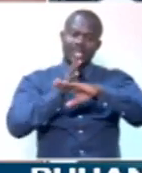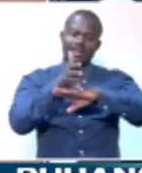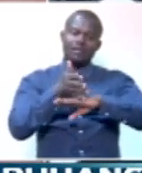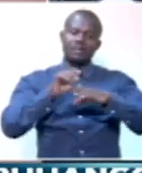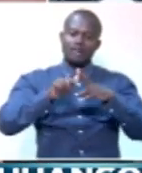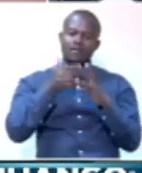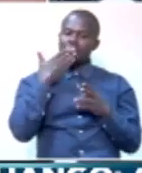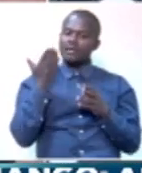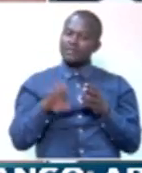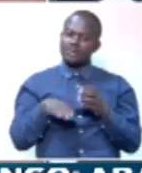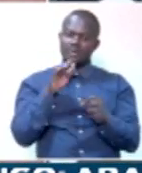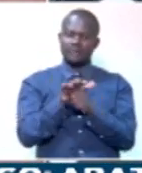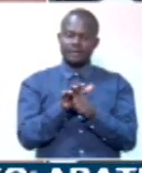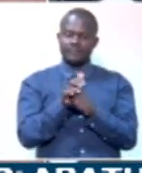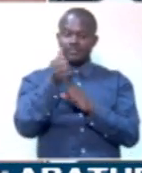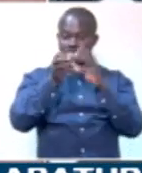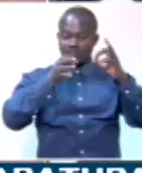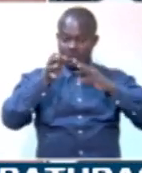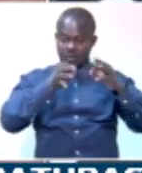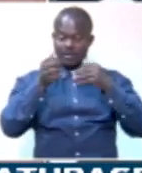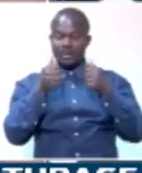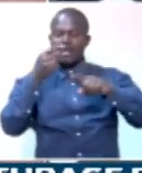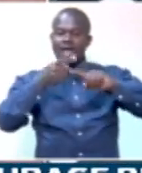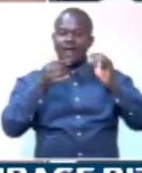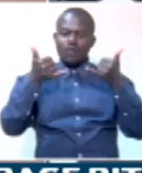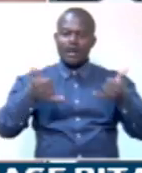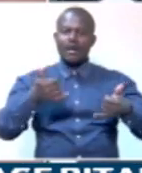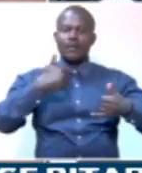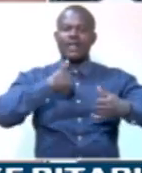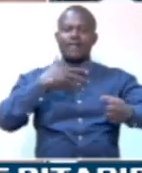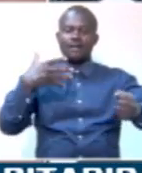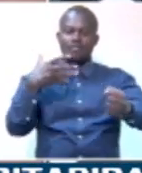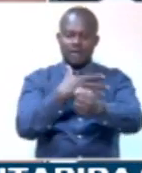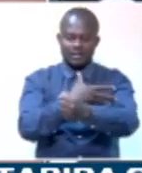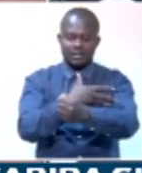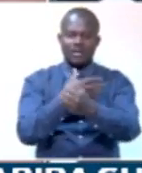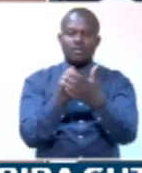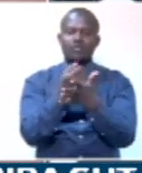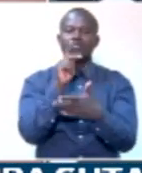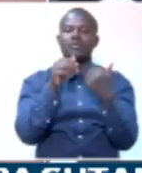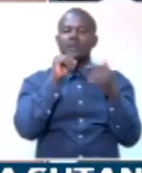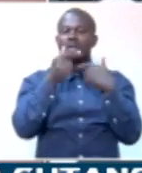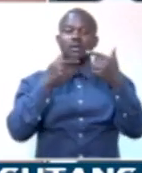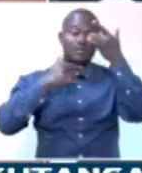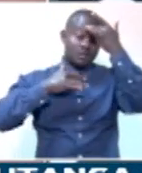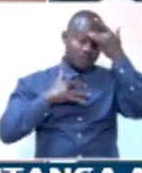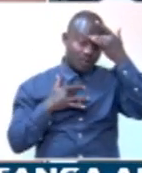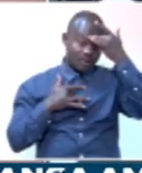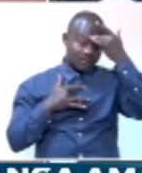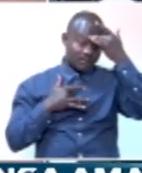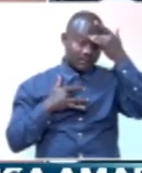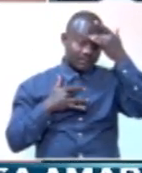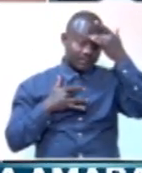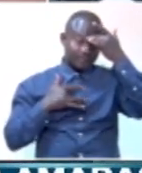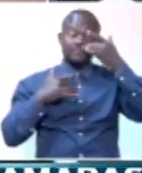bibi. Nibyo nasobanuye. Ariko turacyafite ubushobozi bwo gutuma abantu badagumya kwandura.